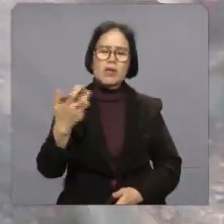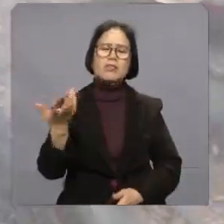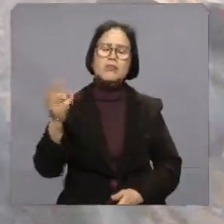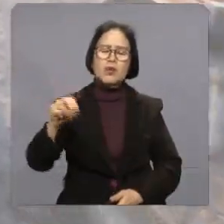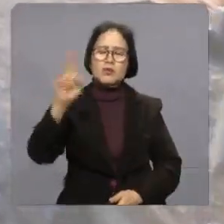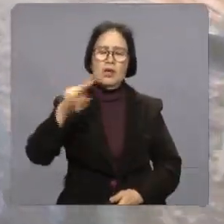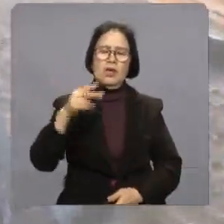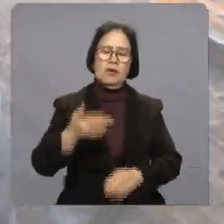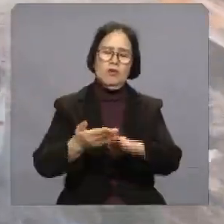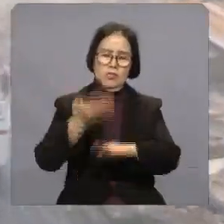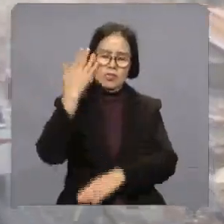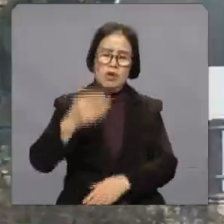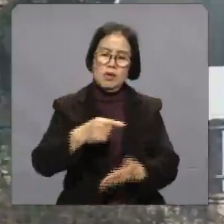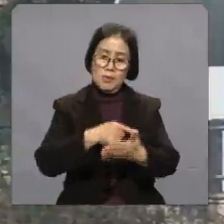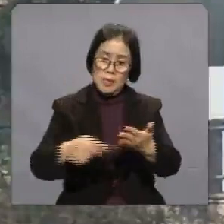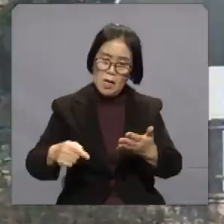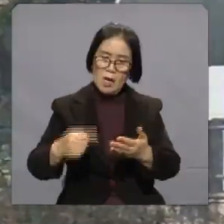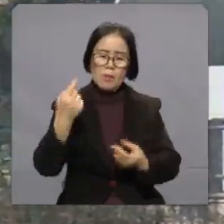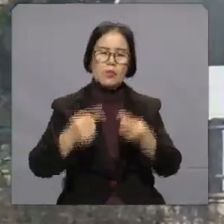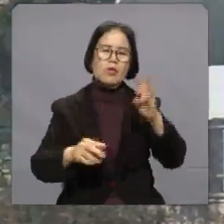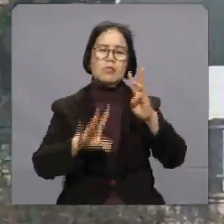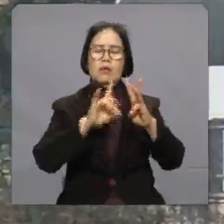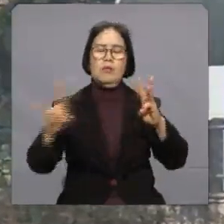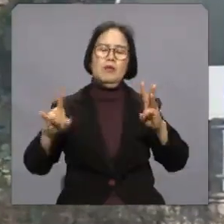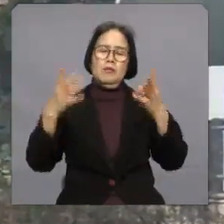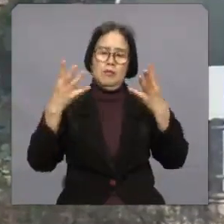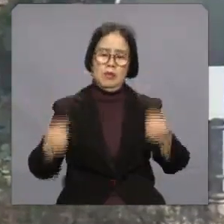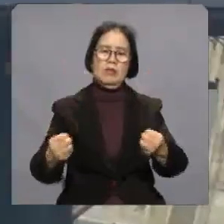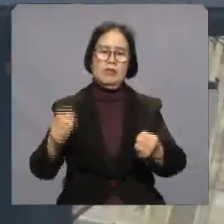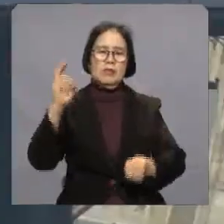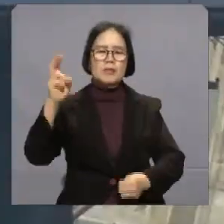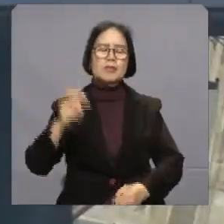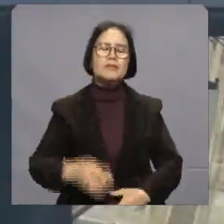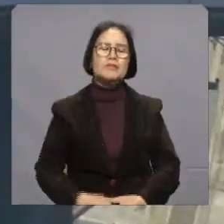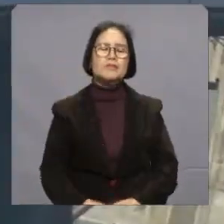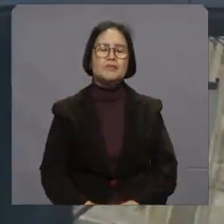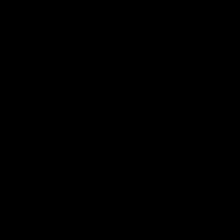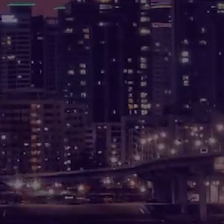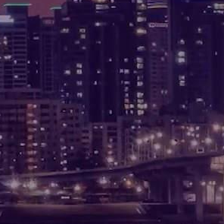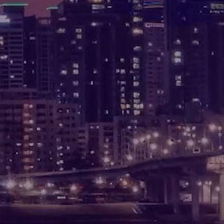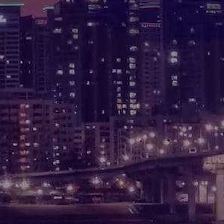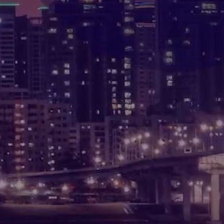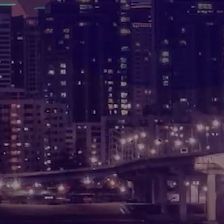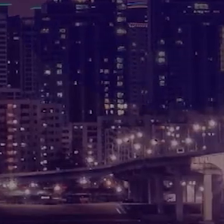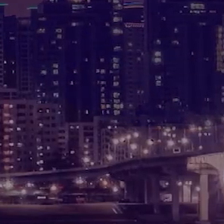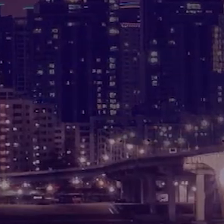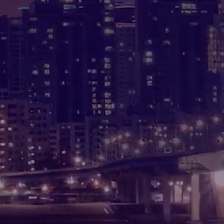피해액의 최대 3배가 될 것으로 보입니다. OBS 뉴스 황다인입니다.